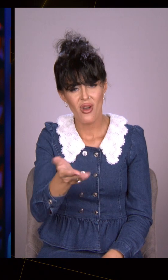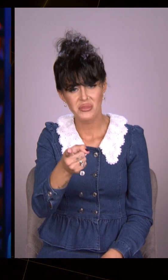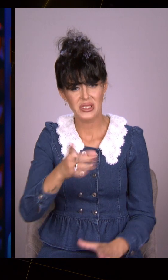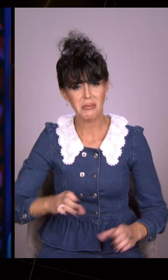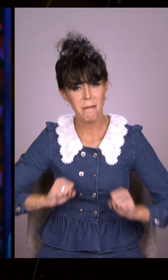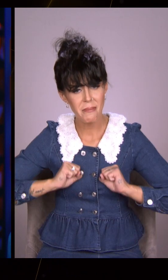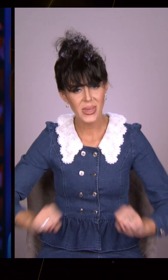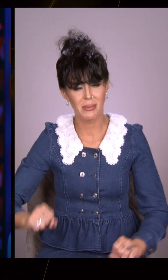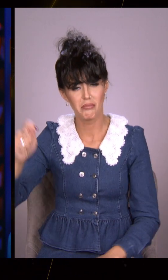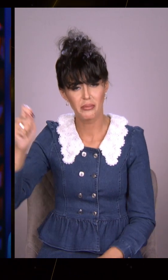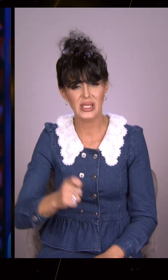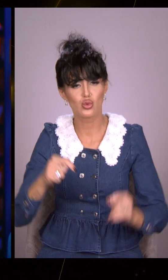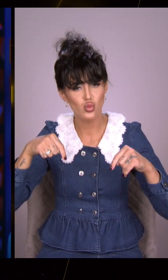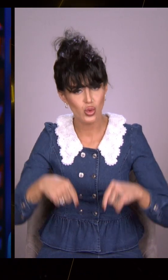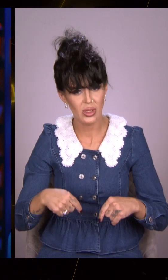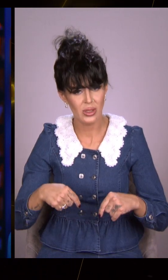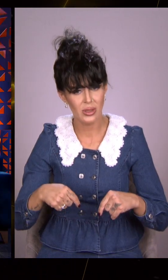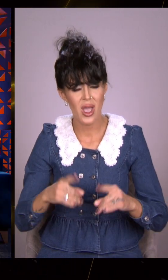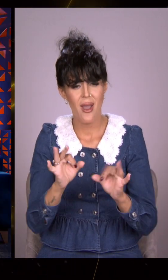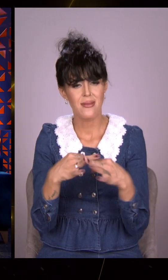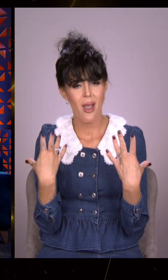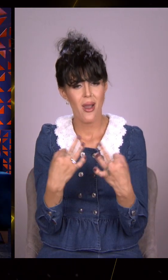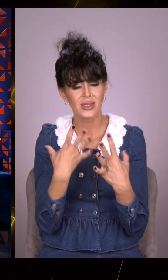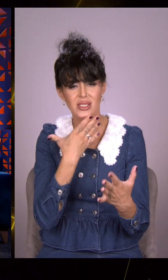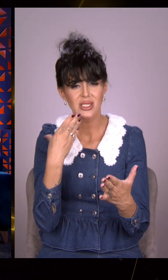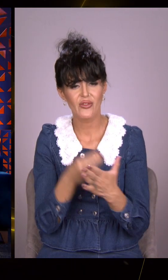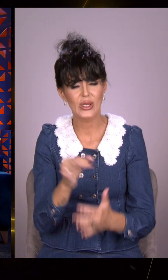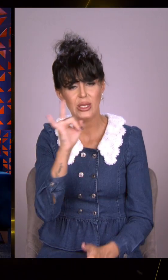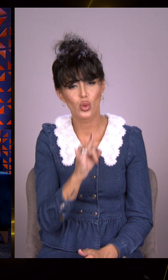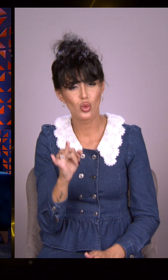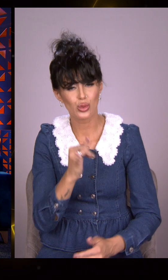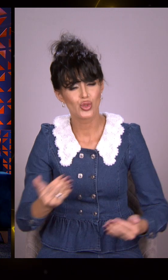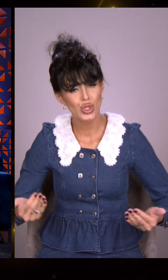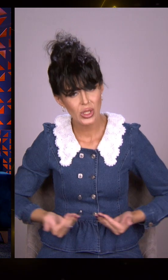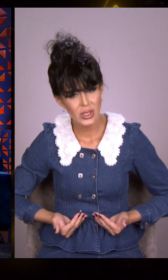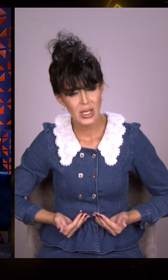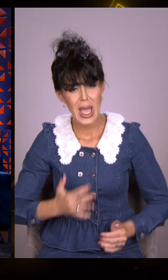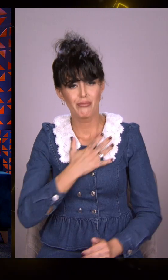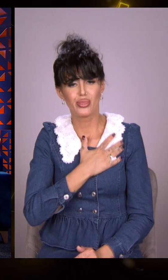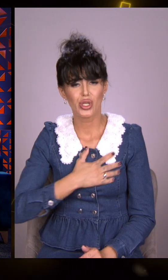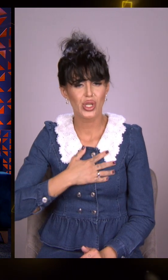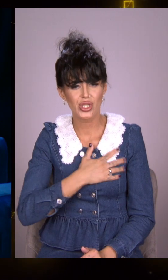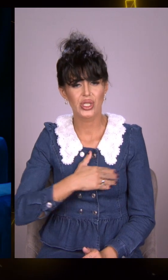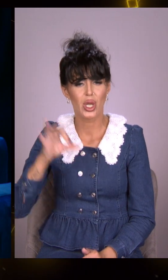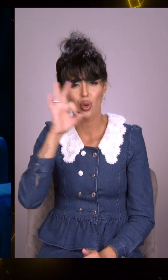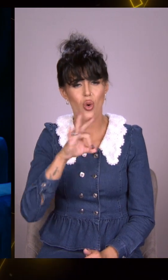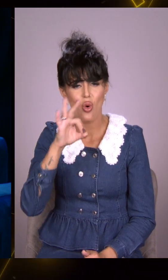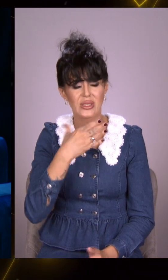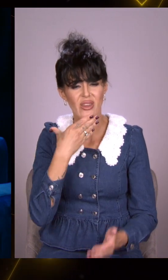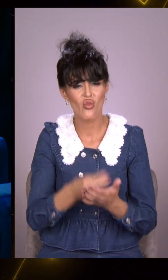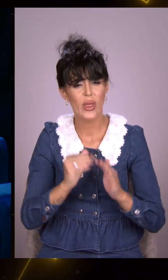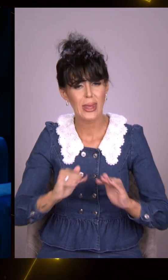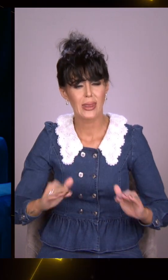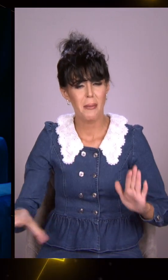наважилися приїхати сюди, розказати нам все, пережити це все знову. Дякую.